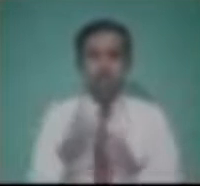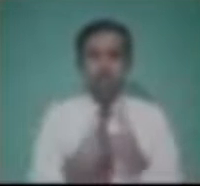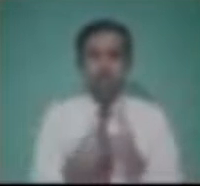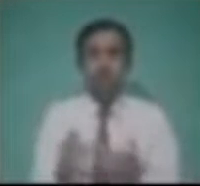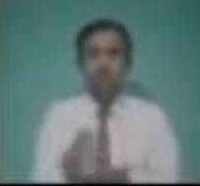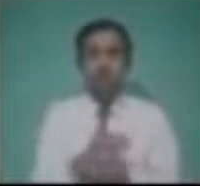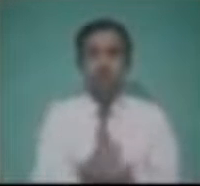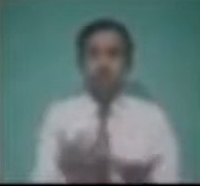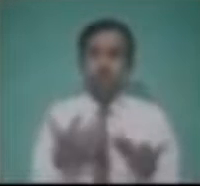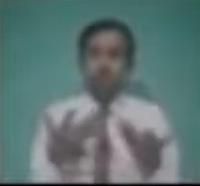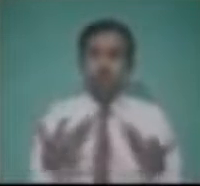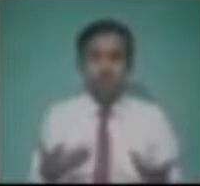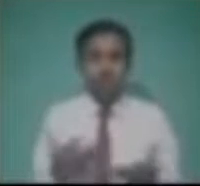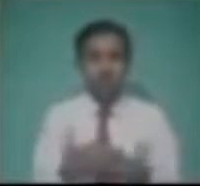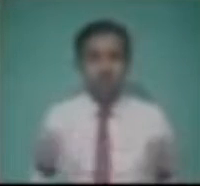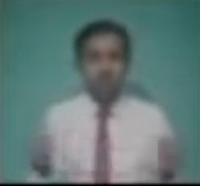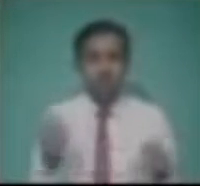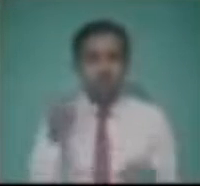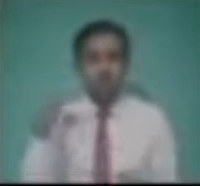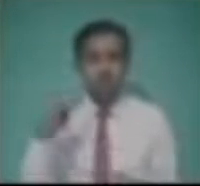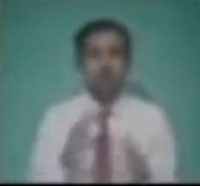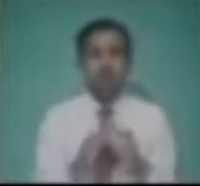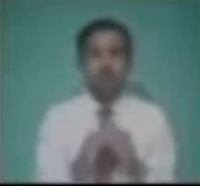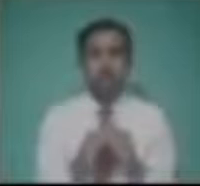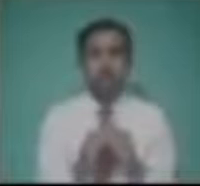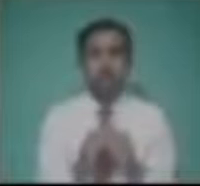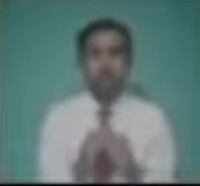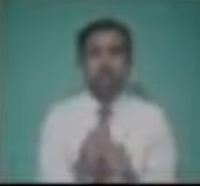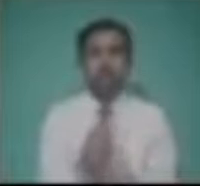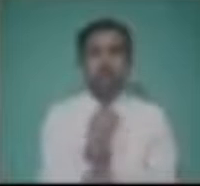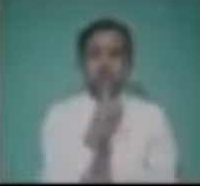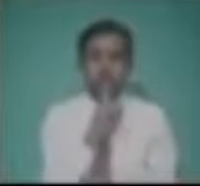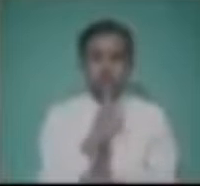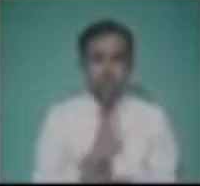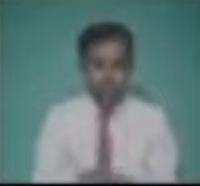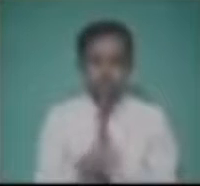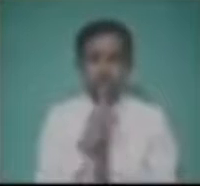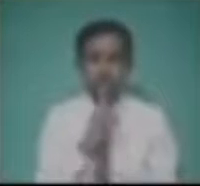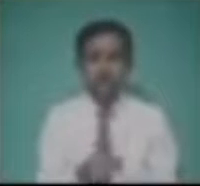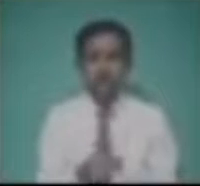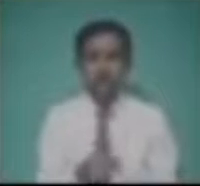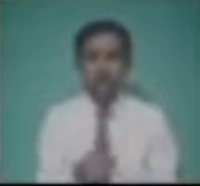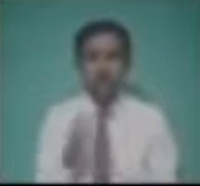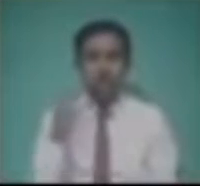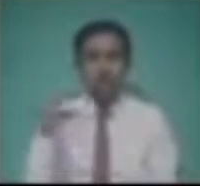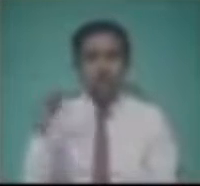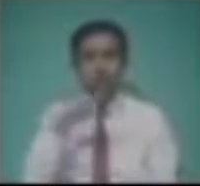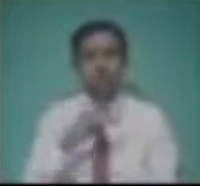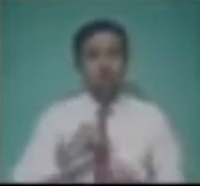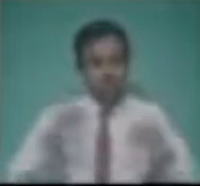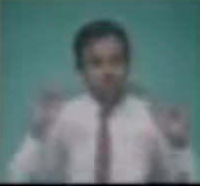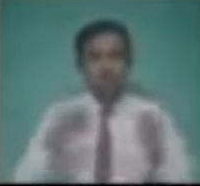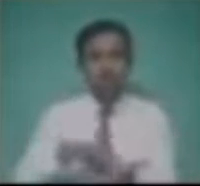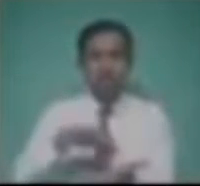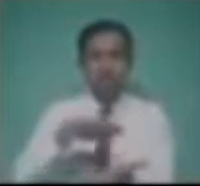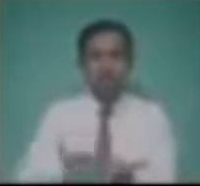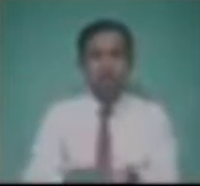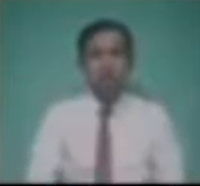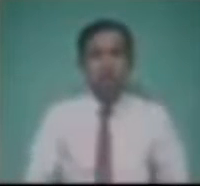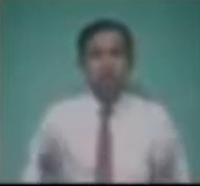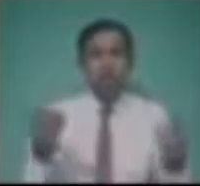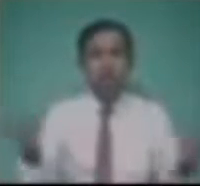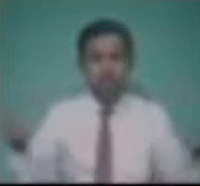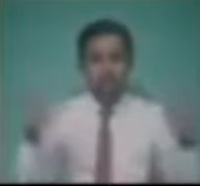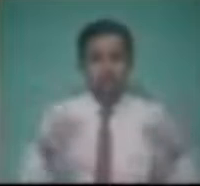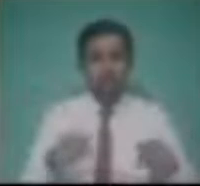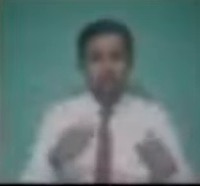මේ සියල්ලම නැති වුණාම ජනතාවට gedetta වෙලා ඇනුම් අර අර හුලම් බිබී ඉන්නද කියන්නේ? ජනතාව අරිවාන්නේම කැරලි ගහයි. මහපාරට